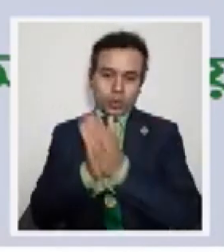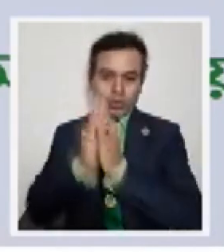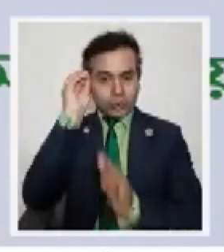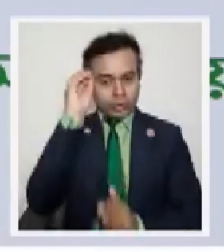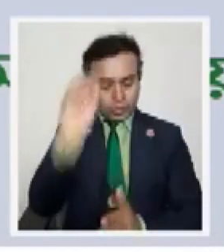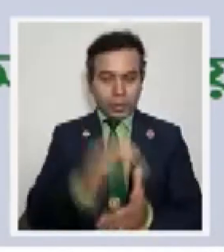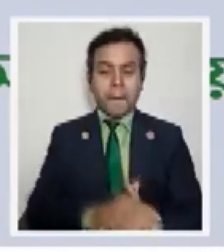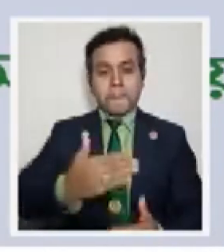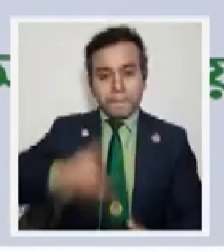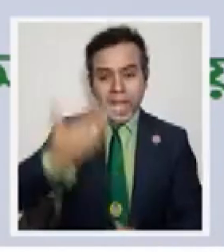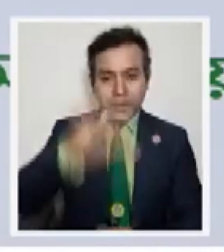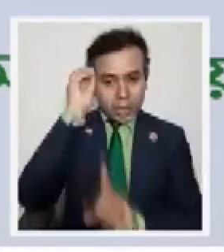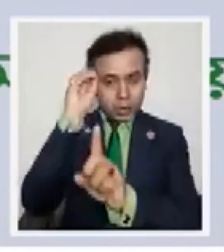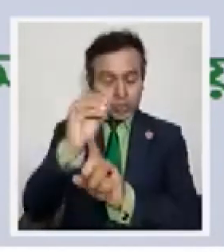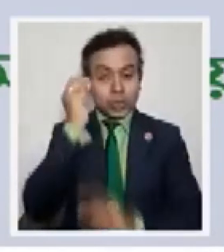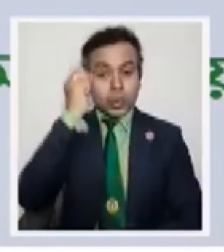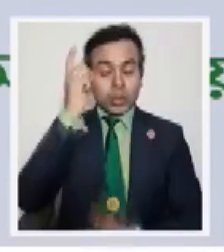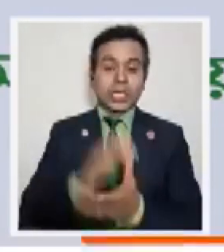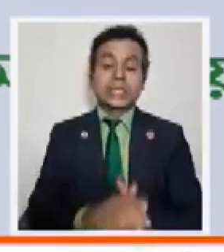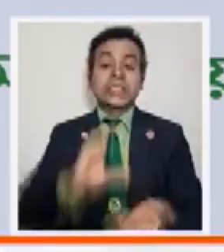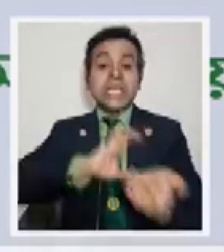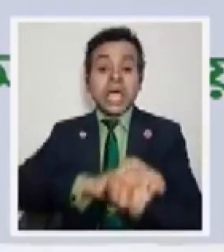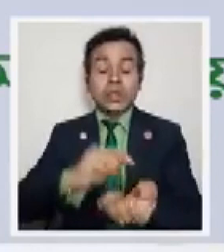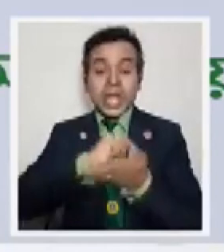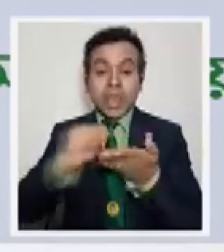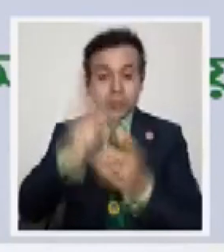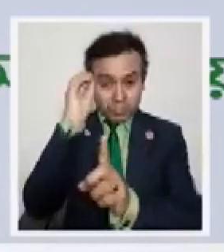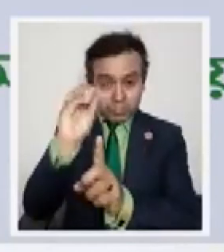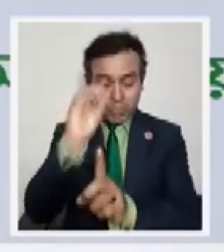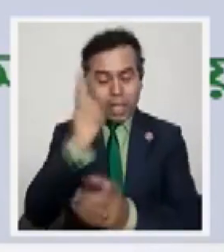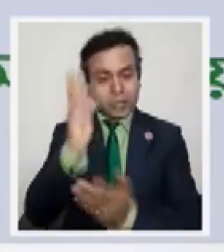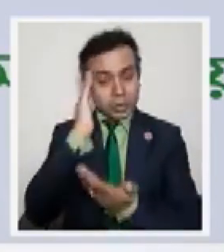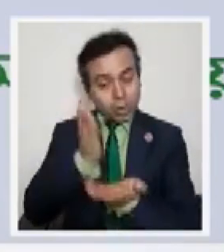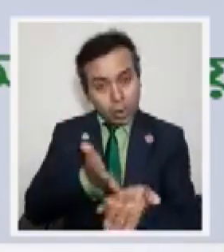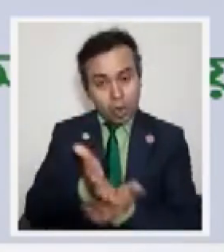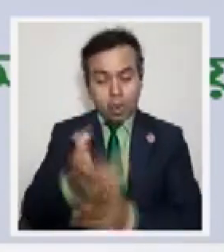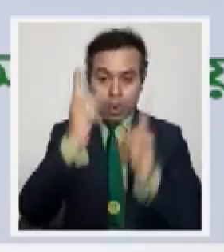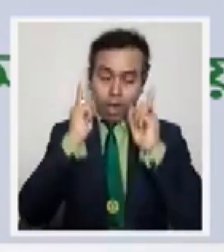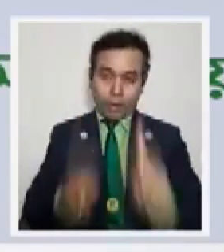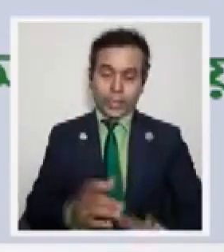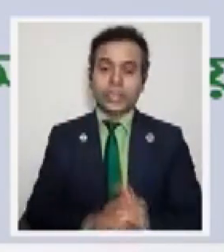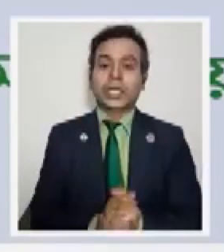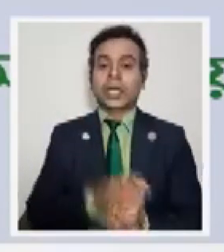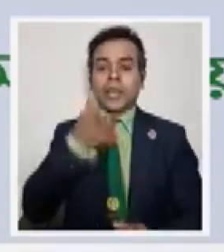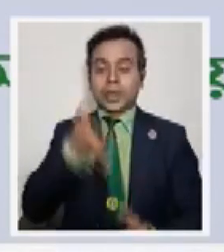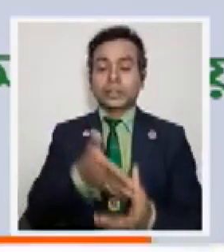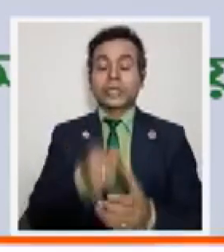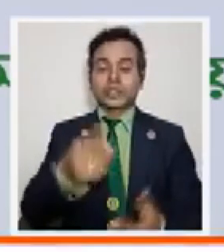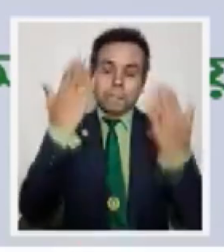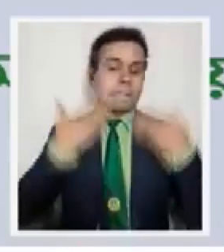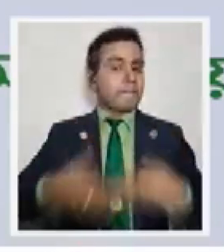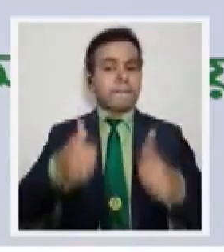5 জুন 2020 থেকে। এই ছিল আমাদের কাছে তথ্য, শেষ করব। তবে যাবার আগে আবারও বারবার স্মরণ করিয়ে দিতে